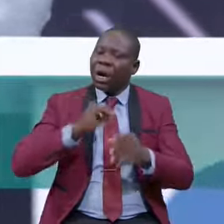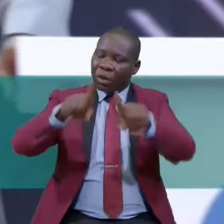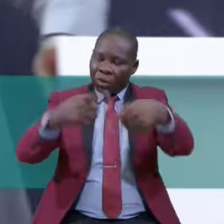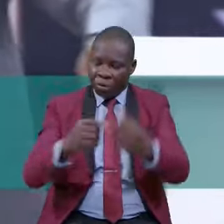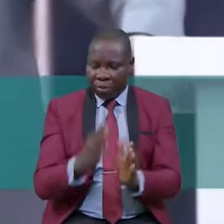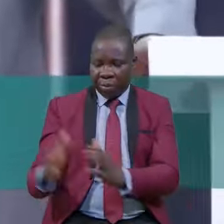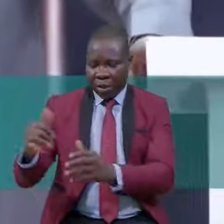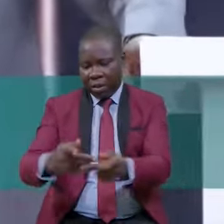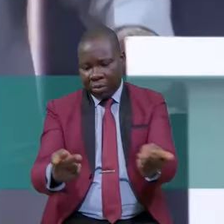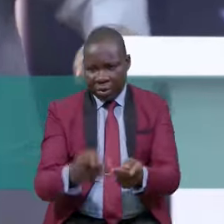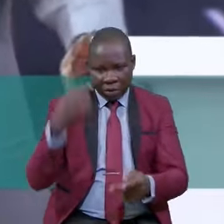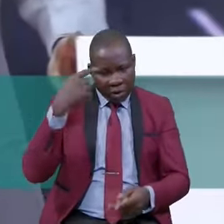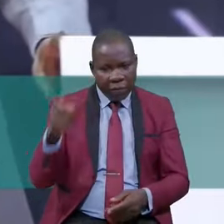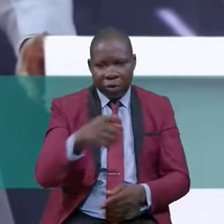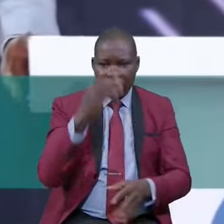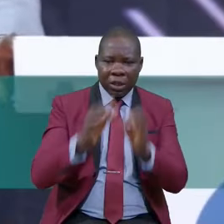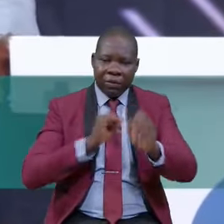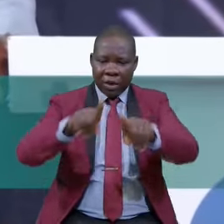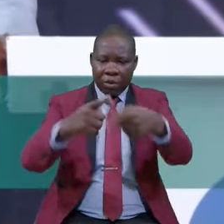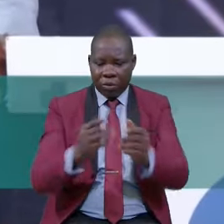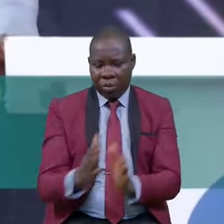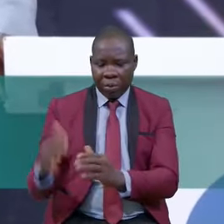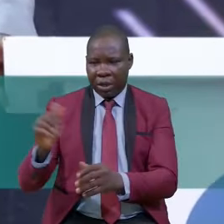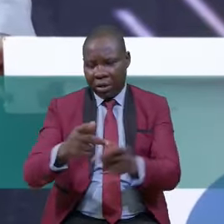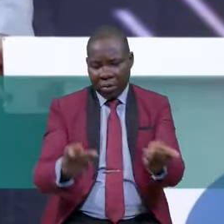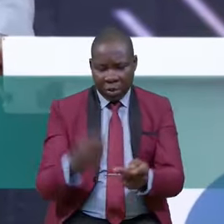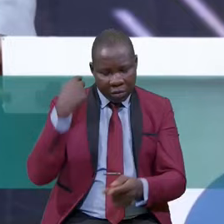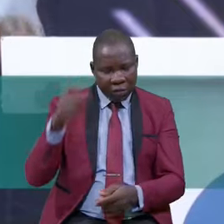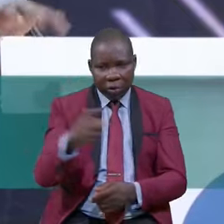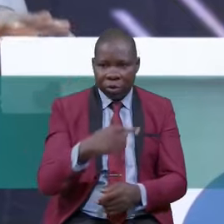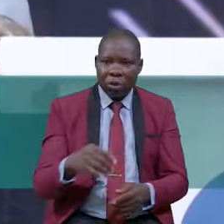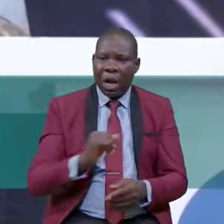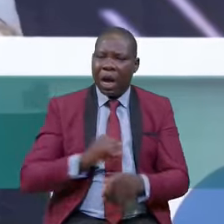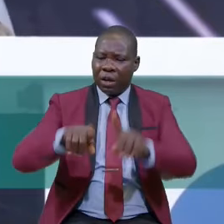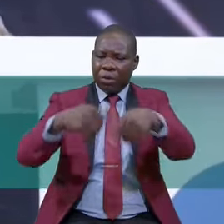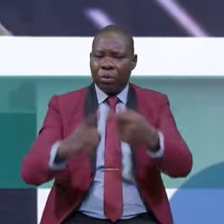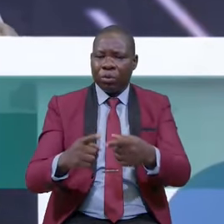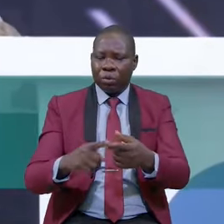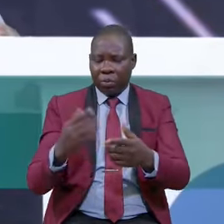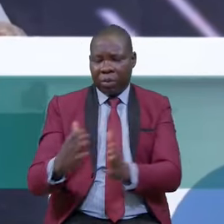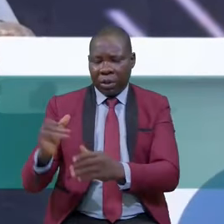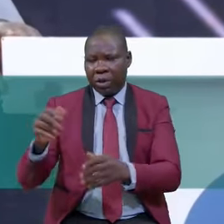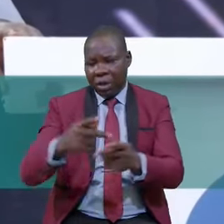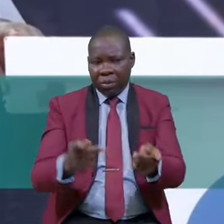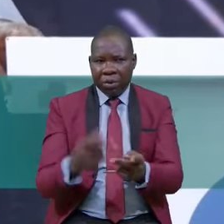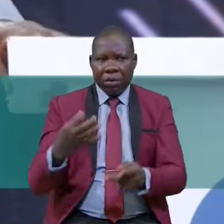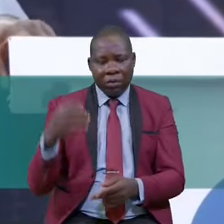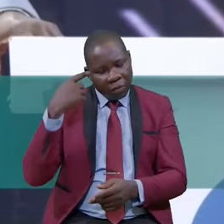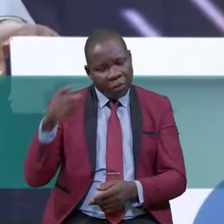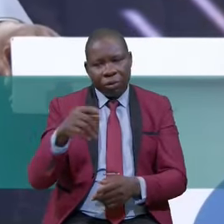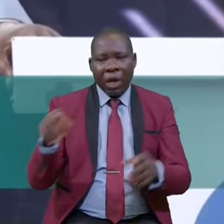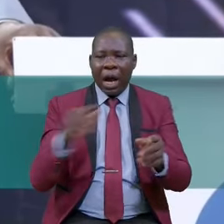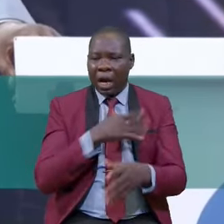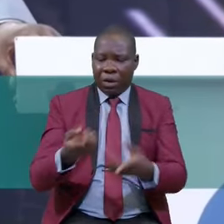reviendrai et je vous prendrai avec moi afin que là où je suis, vous y soyez aussi. Restaurez